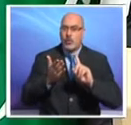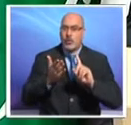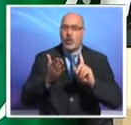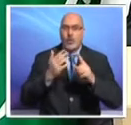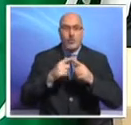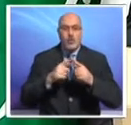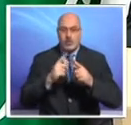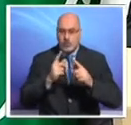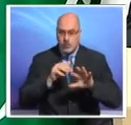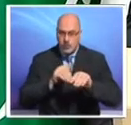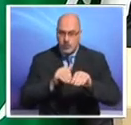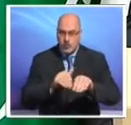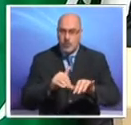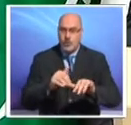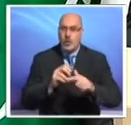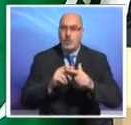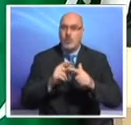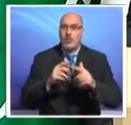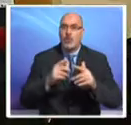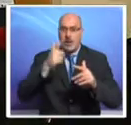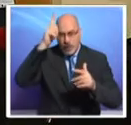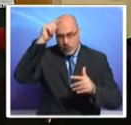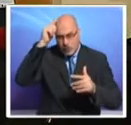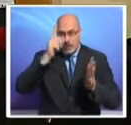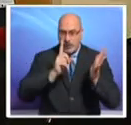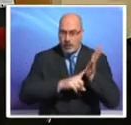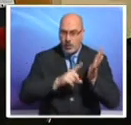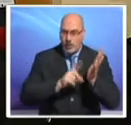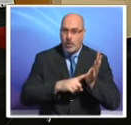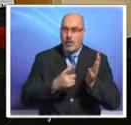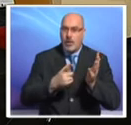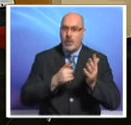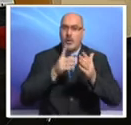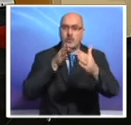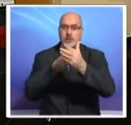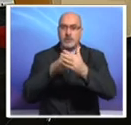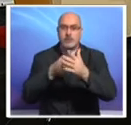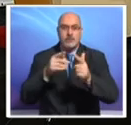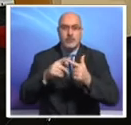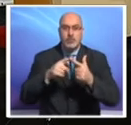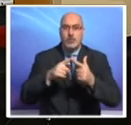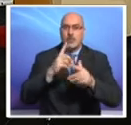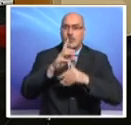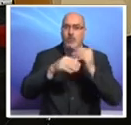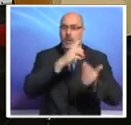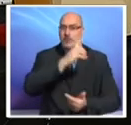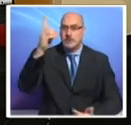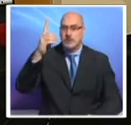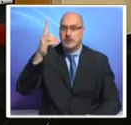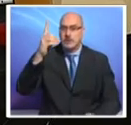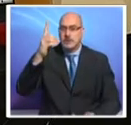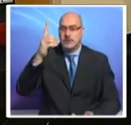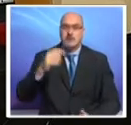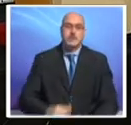في ضرورة مواصلة تعزيز دولة الحق والقانون بغية مساندة المسار الديمقراطي وتجدير